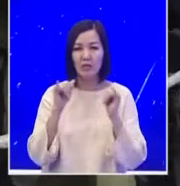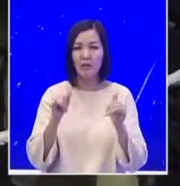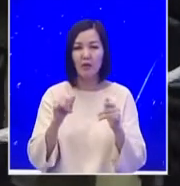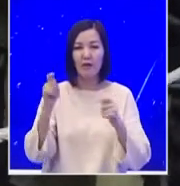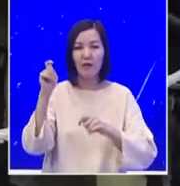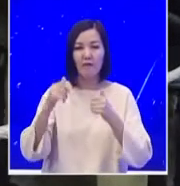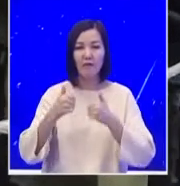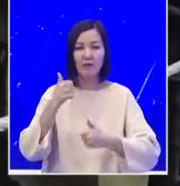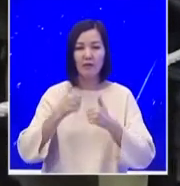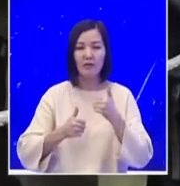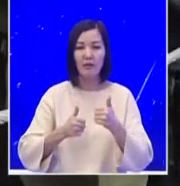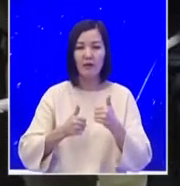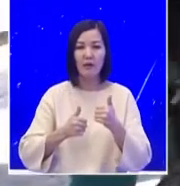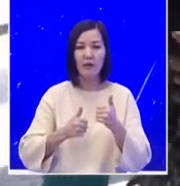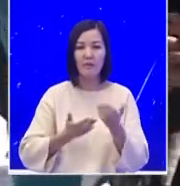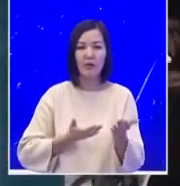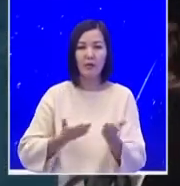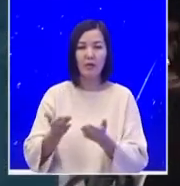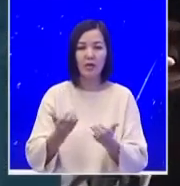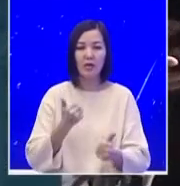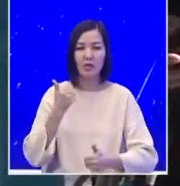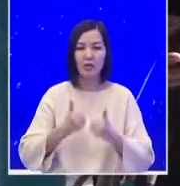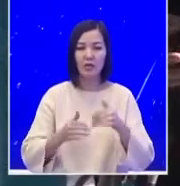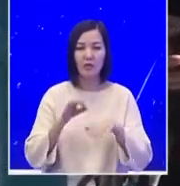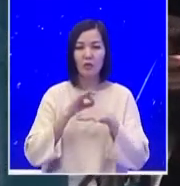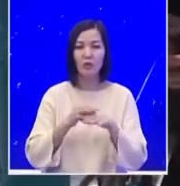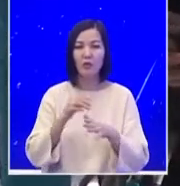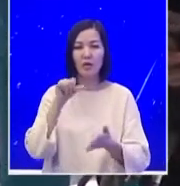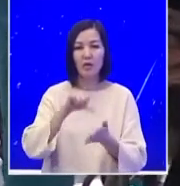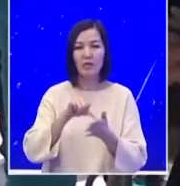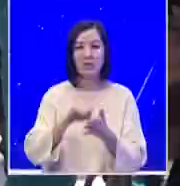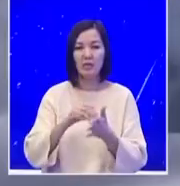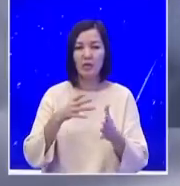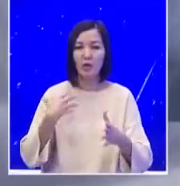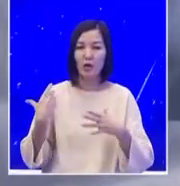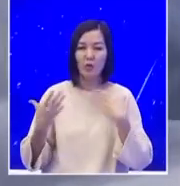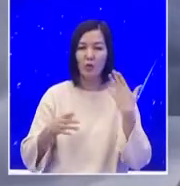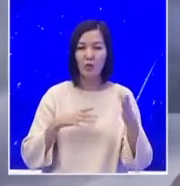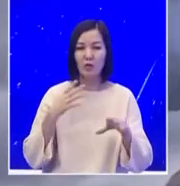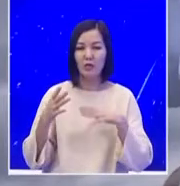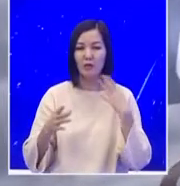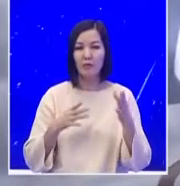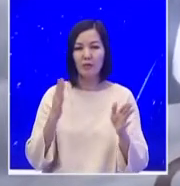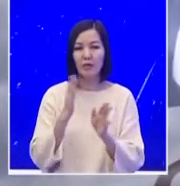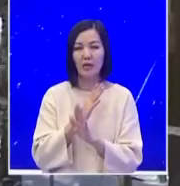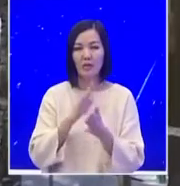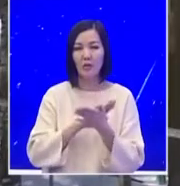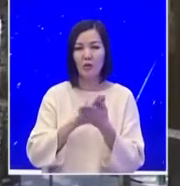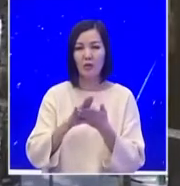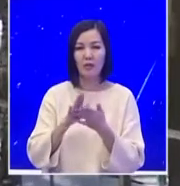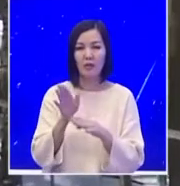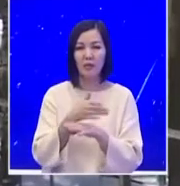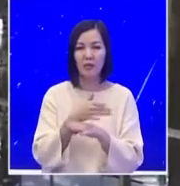Фестиваль аясында тартысты шаңғы жарыстары да өтті. Қатысушылар бой шынықтырып, саф ауада ой сергітті. Облыстық Жетісу